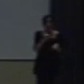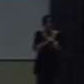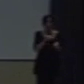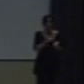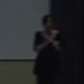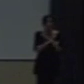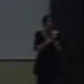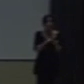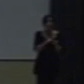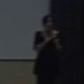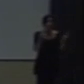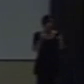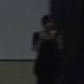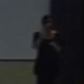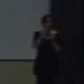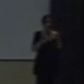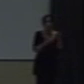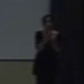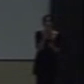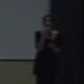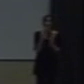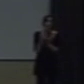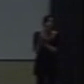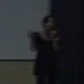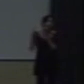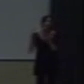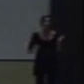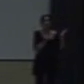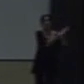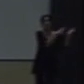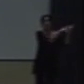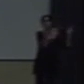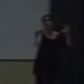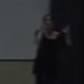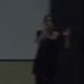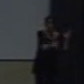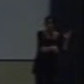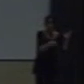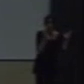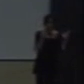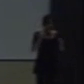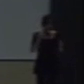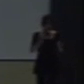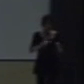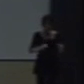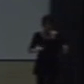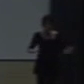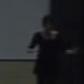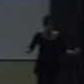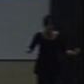només als mitjans de comunicació quan passa alguna cosa, doncs, que els assenyala i els hi posa més